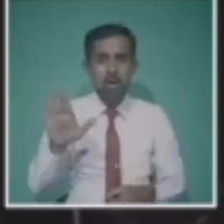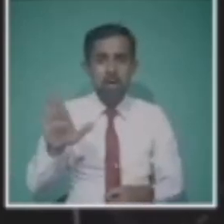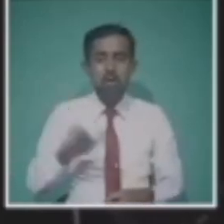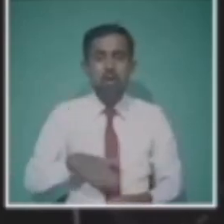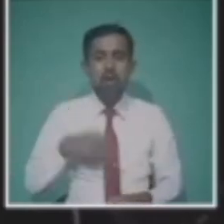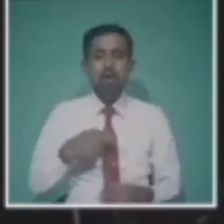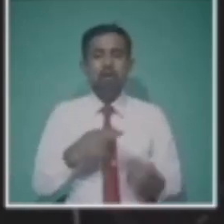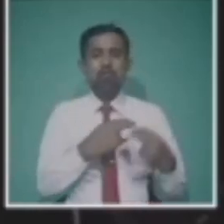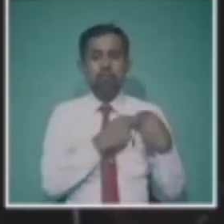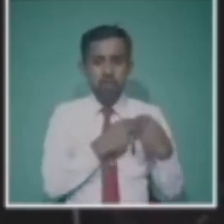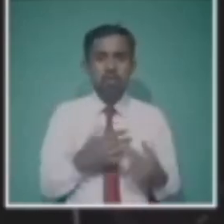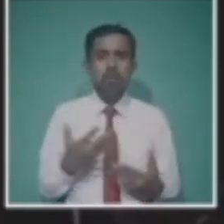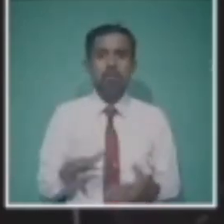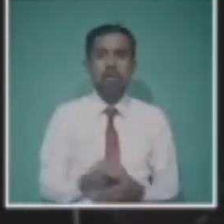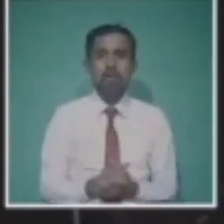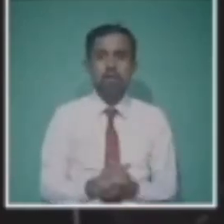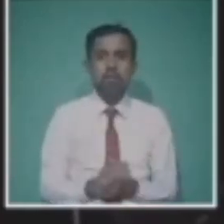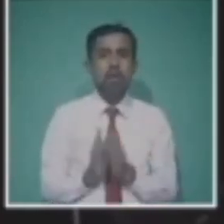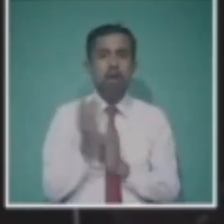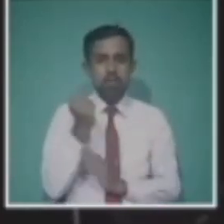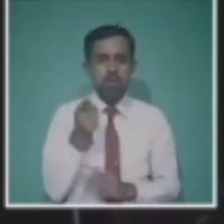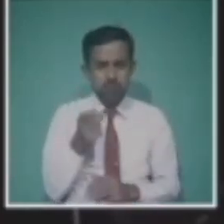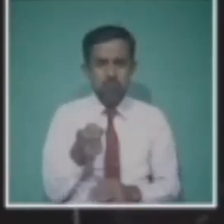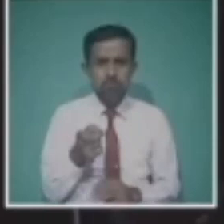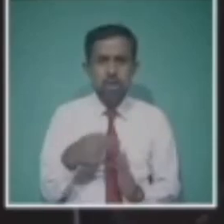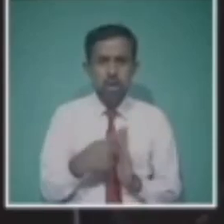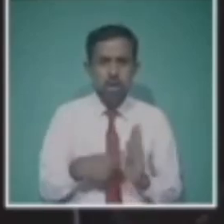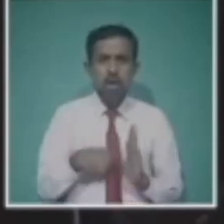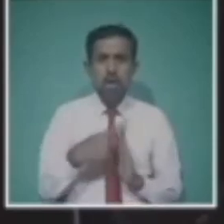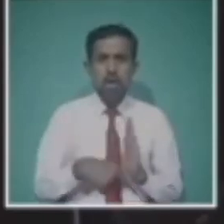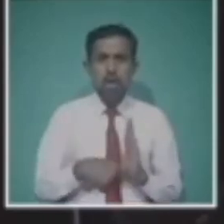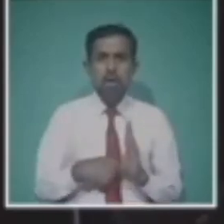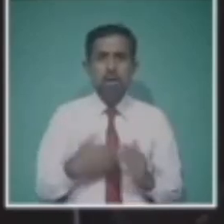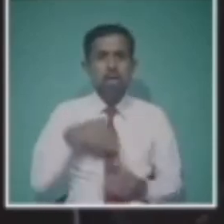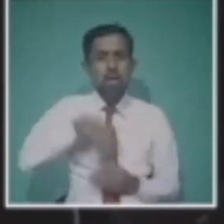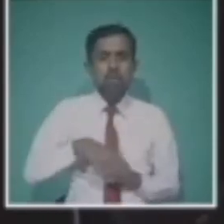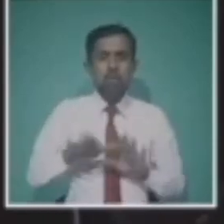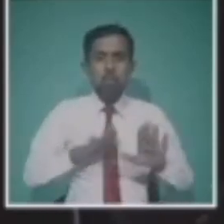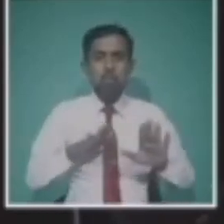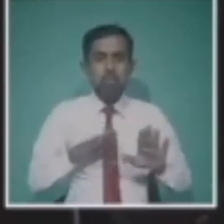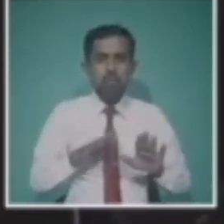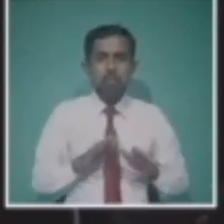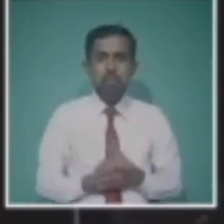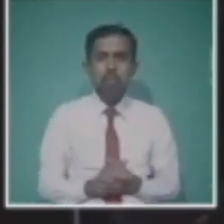ප්‍රධාන විෂයක් වෙලා තියෙනවා. එතුමිය රයිතියක් තියෙනවද ලංකාවේ අභ්‍යන්තර පාලනය ගැන?